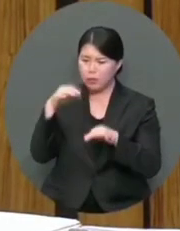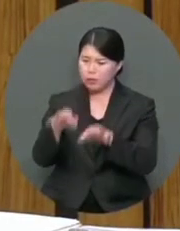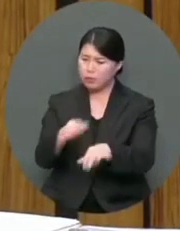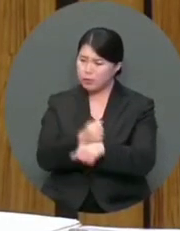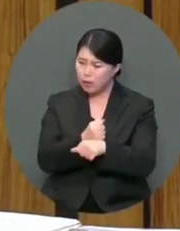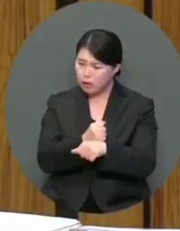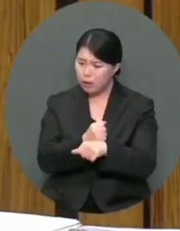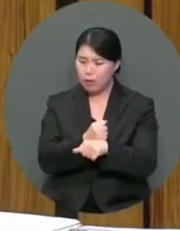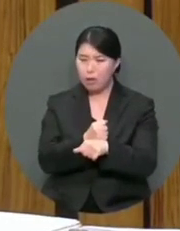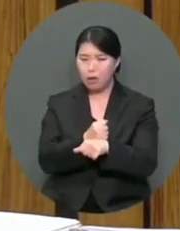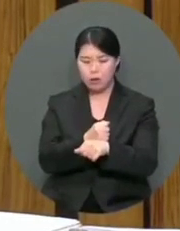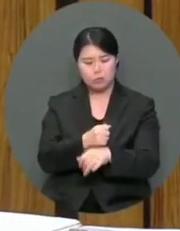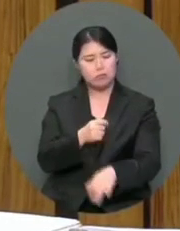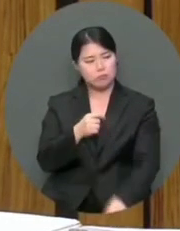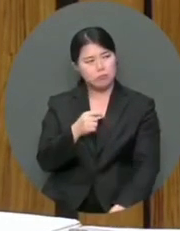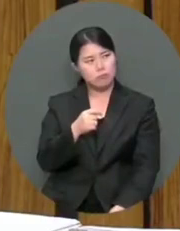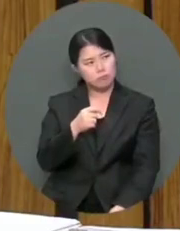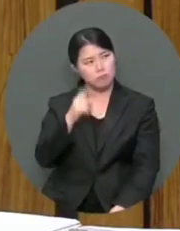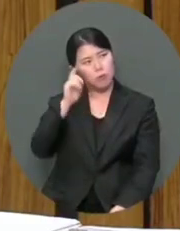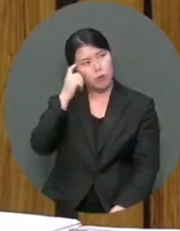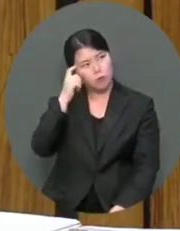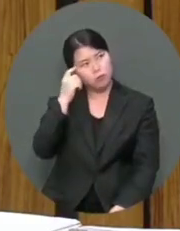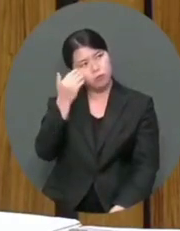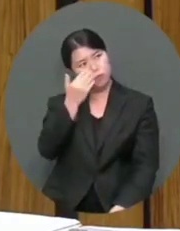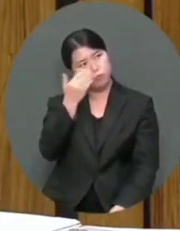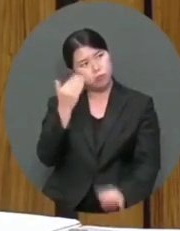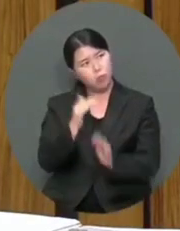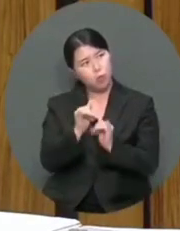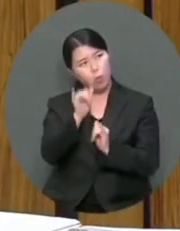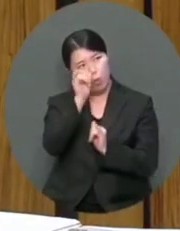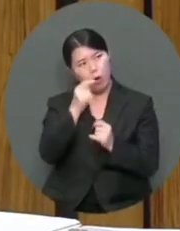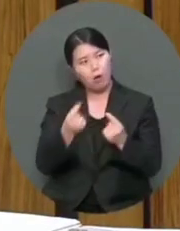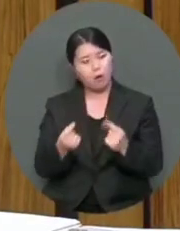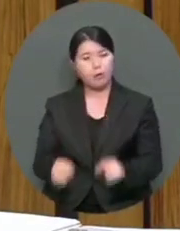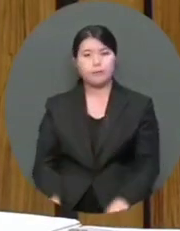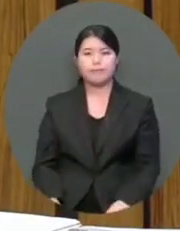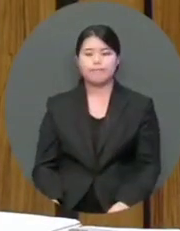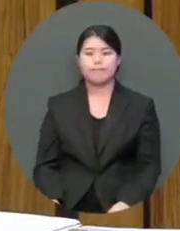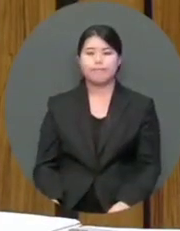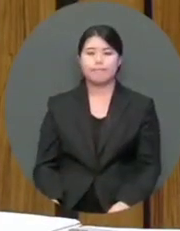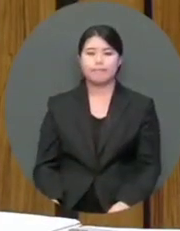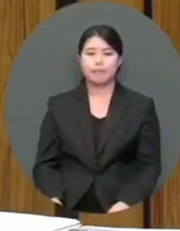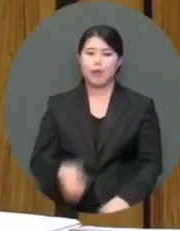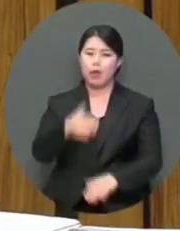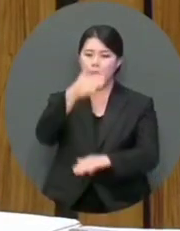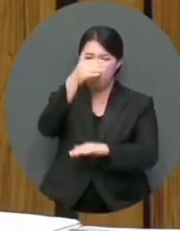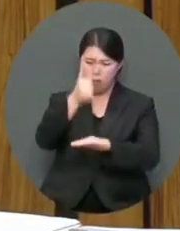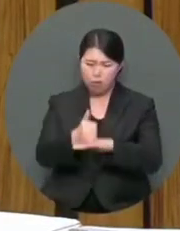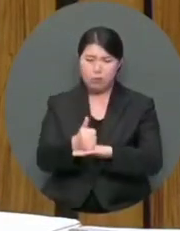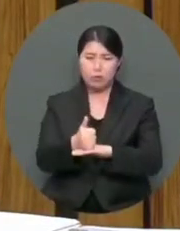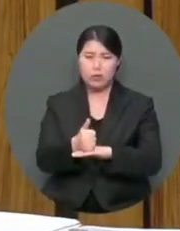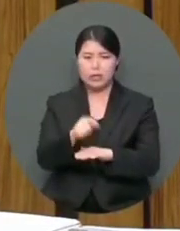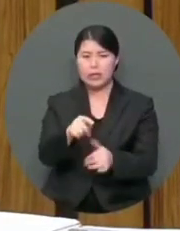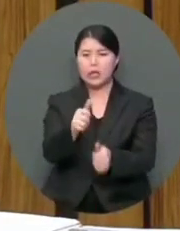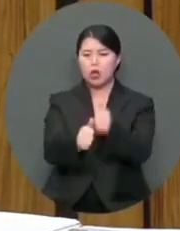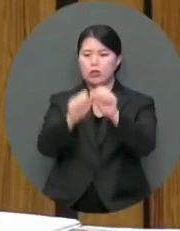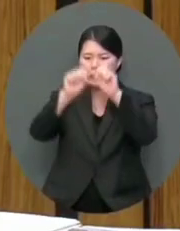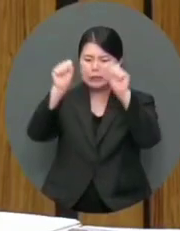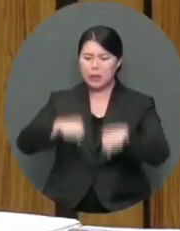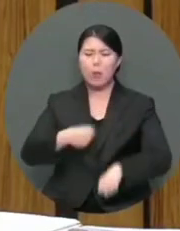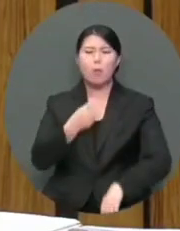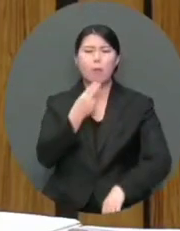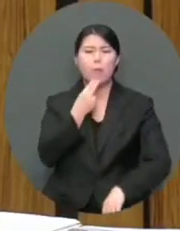뭐 그렇게 생각하는 측면도 있는 것 같습니다. 그래서 결국은 이 경쟁 시스템이